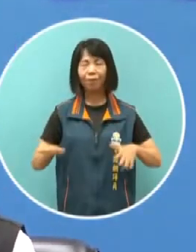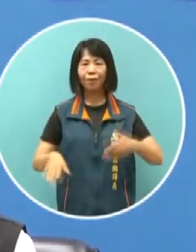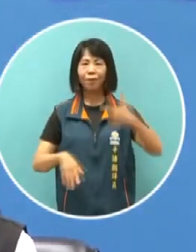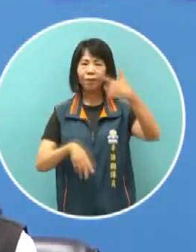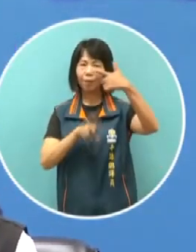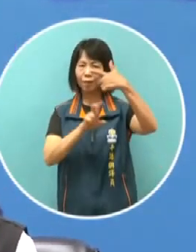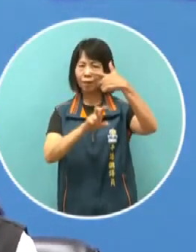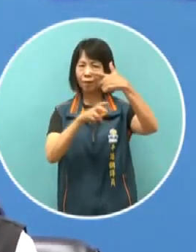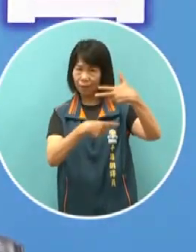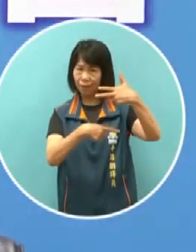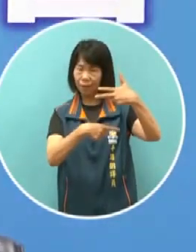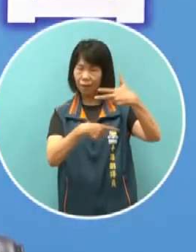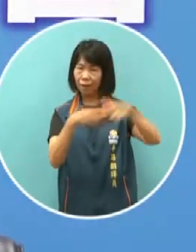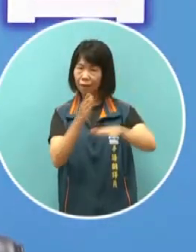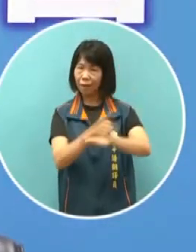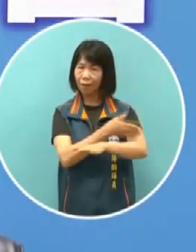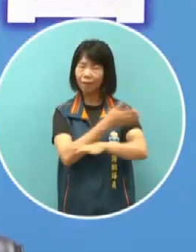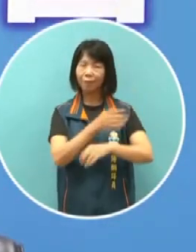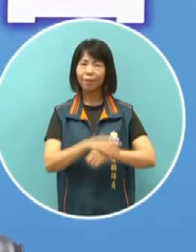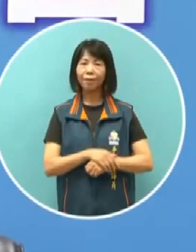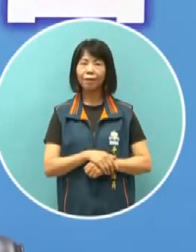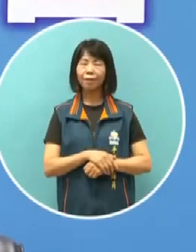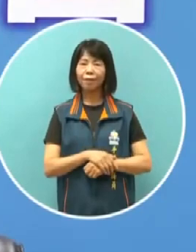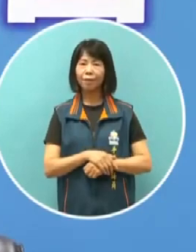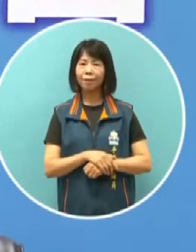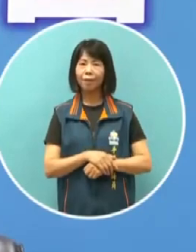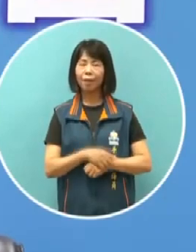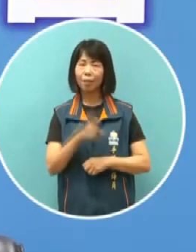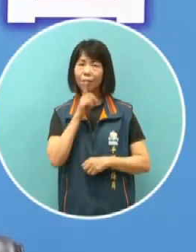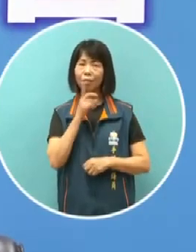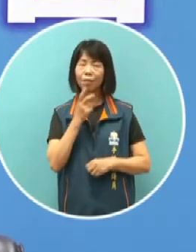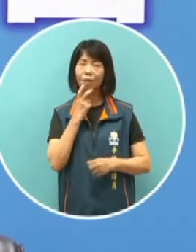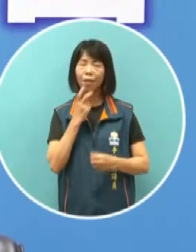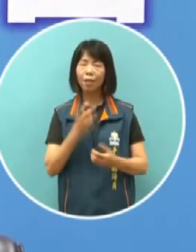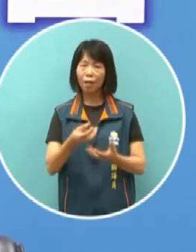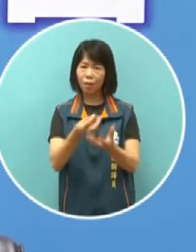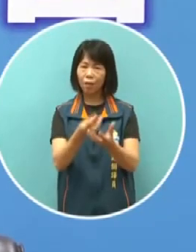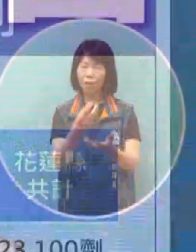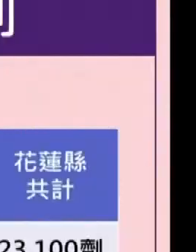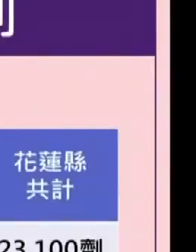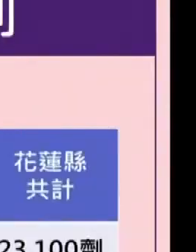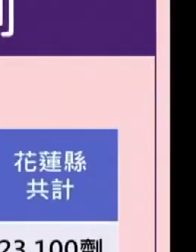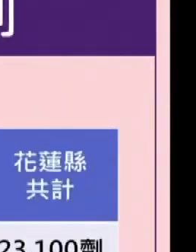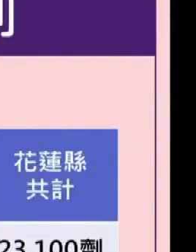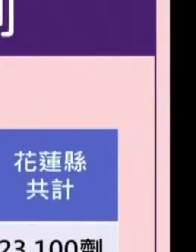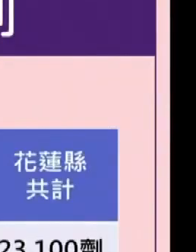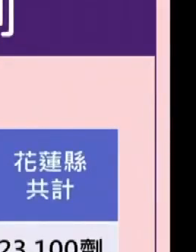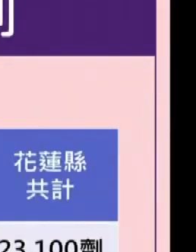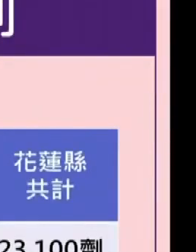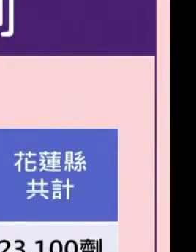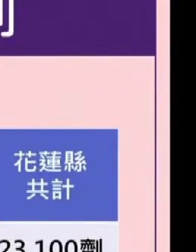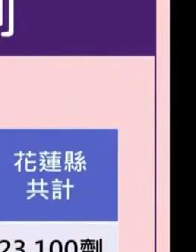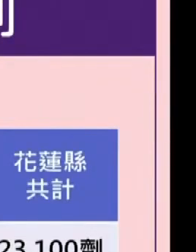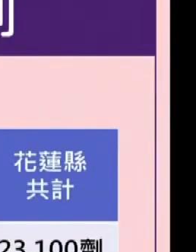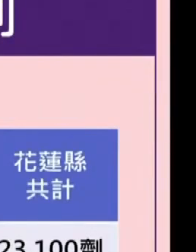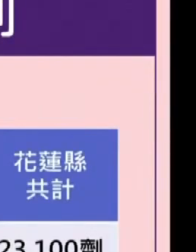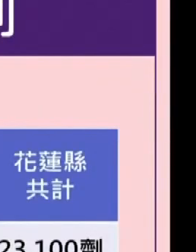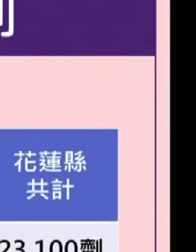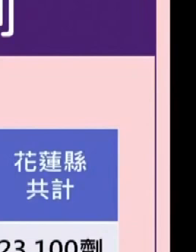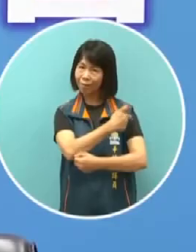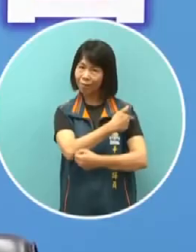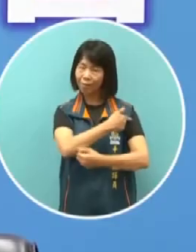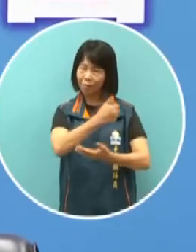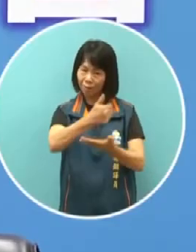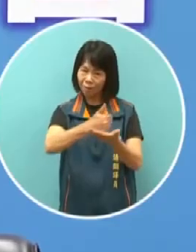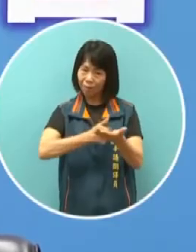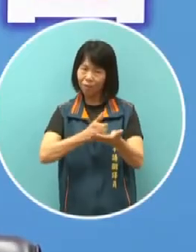批有6300剂，最后则是7000剂。县府在七月三号开放各乡镇市大型接种站。 但